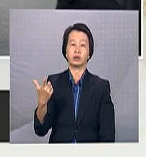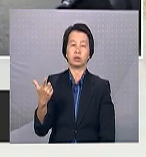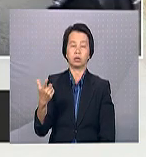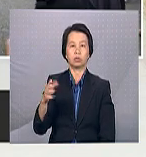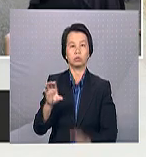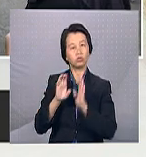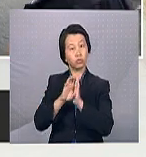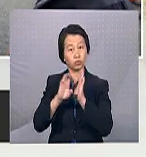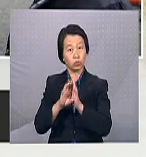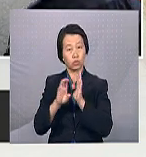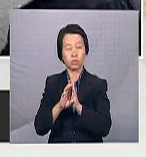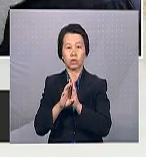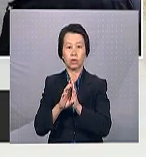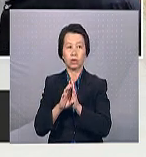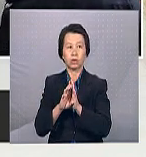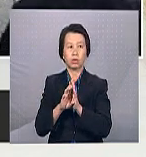seperti